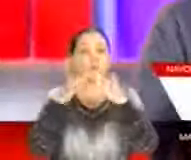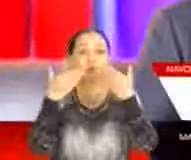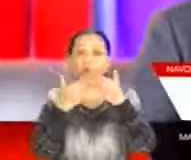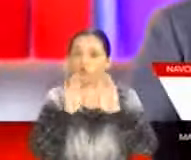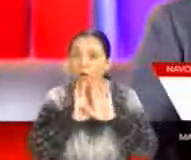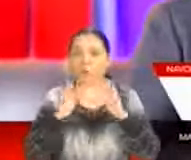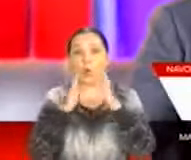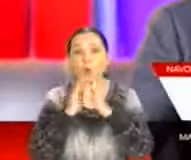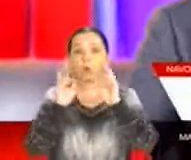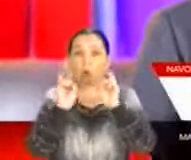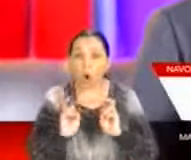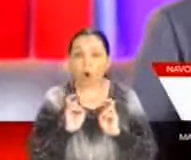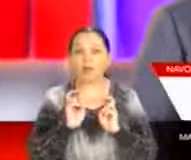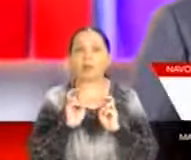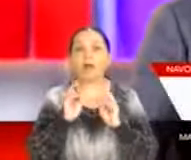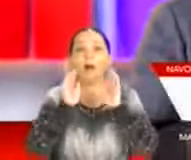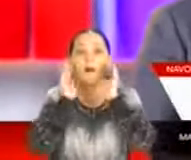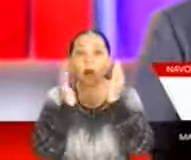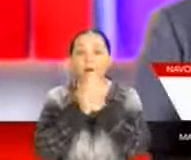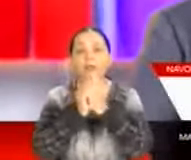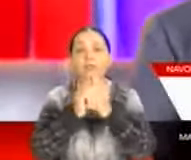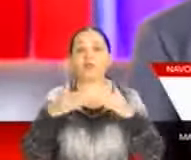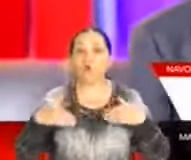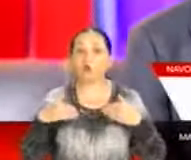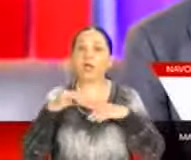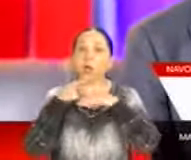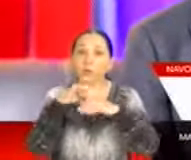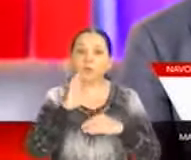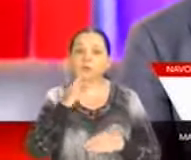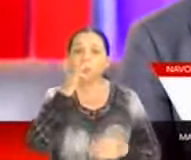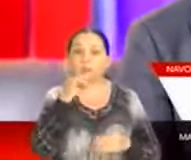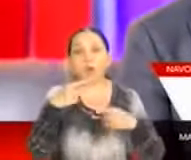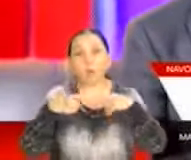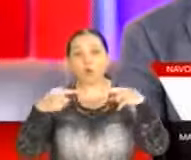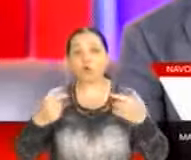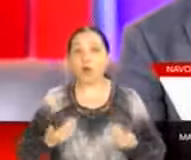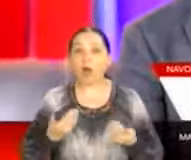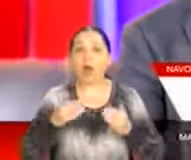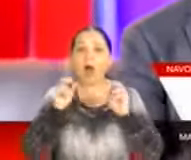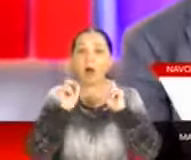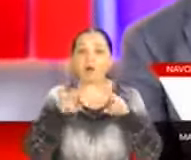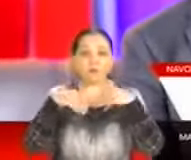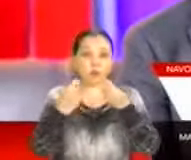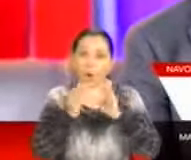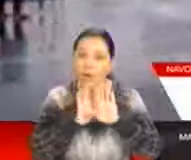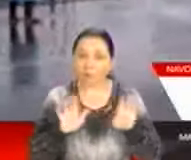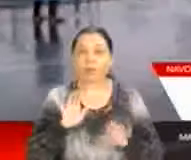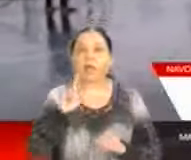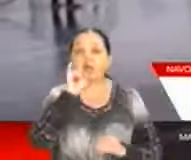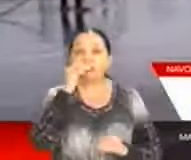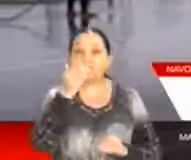Uyingizdan chiqmang degani, uyda qoling degani, karantinni zavqli va foydali o'tkazing degani, boshqalarning hayotiga xavf solmang